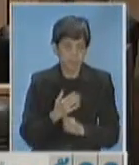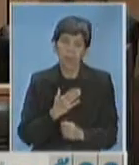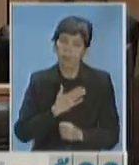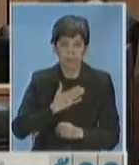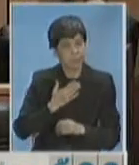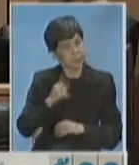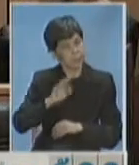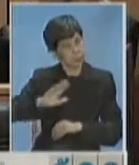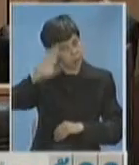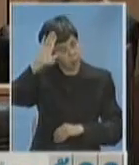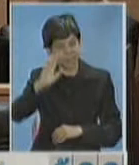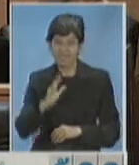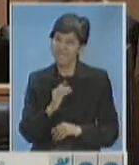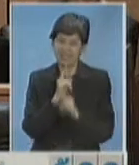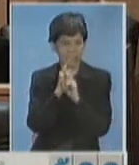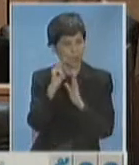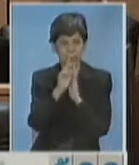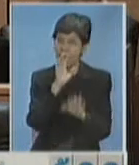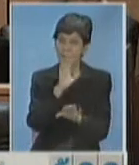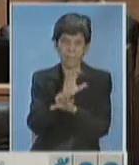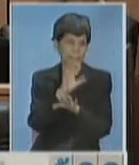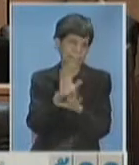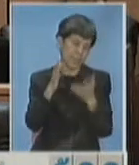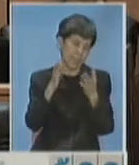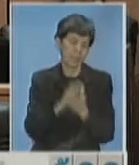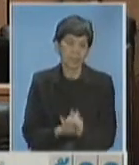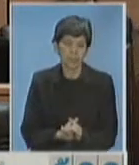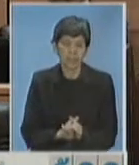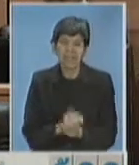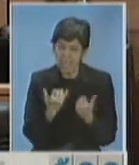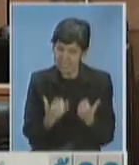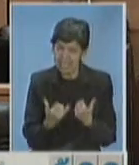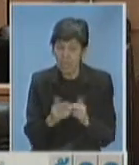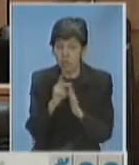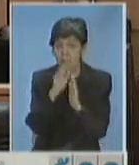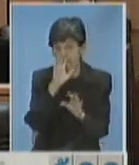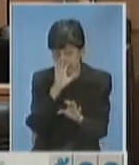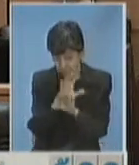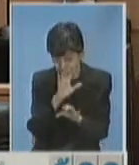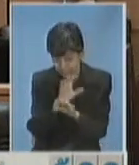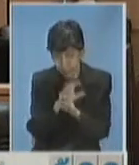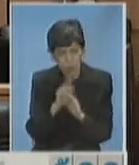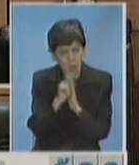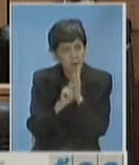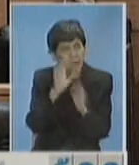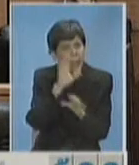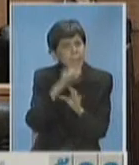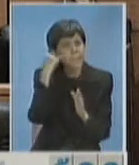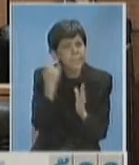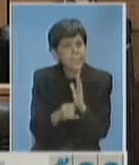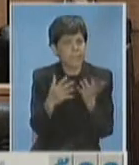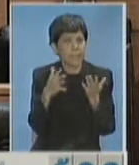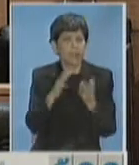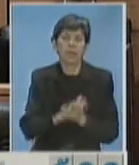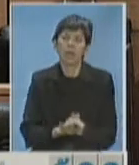ท้วงท่านประธานนะฮะท่านไม่ปฏิบัติตามข้อบังคับเพราะว่าอันนี้มันเป็นข้อบังคับนะมันไม่ได้ผิดข้อบังคับอะไร